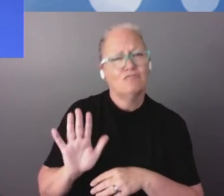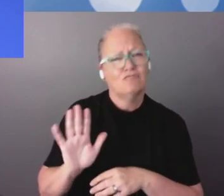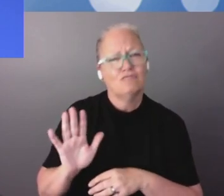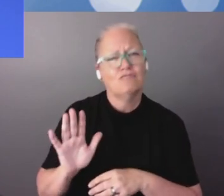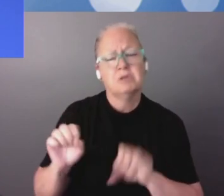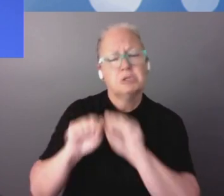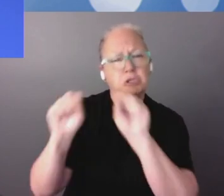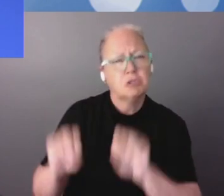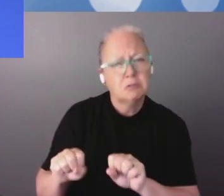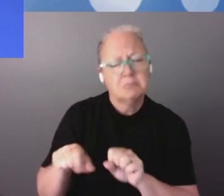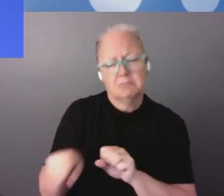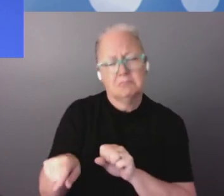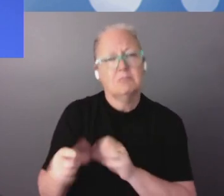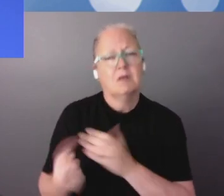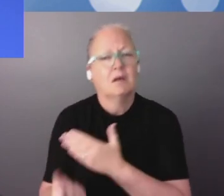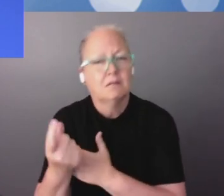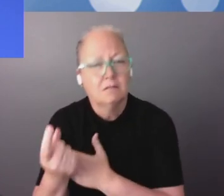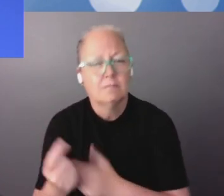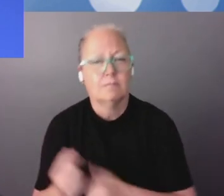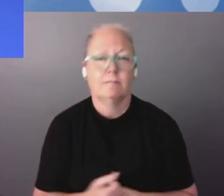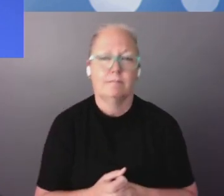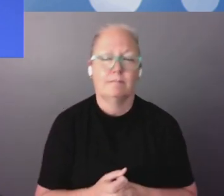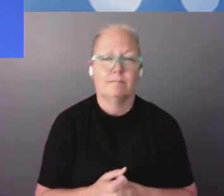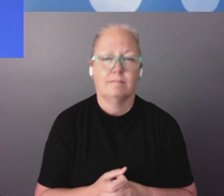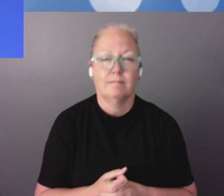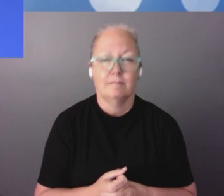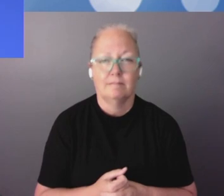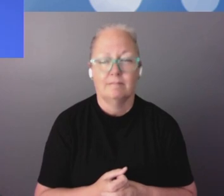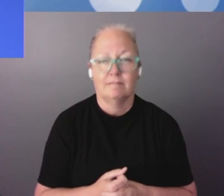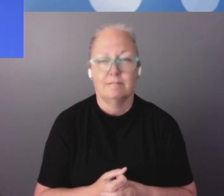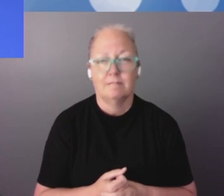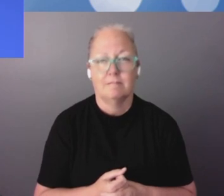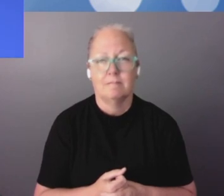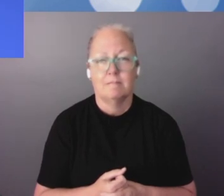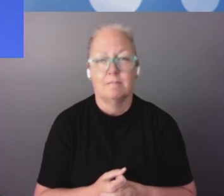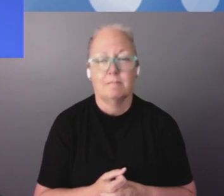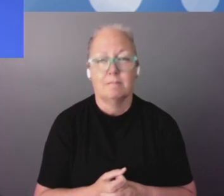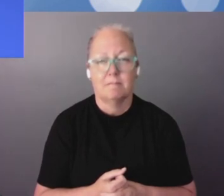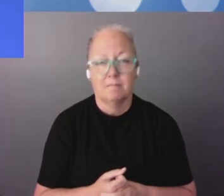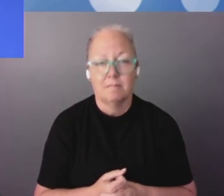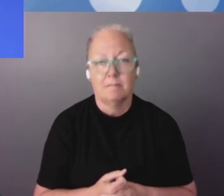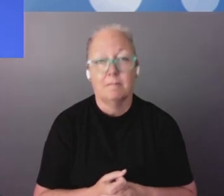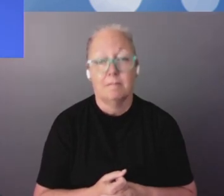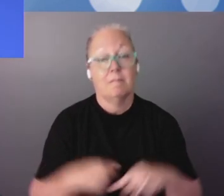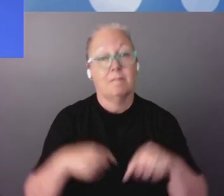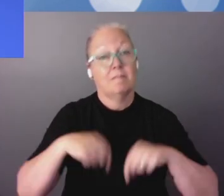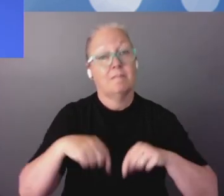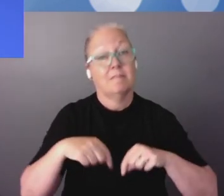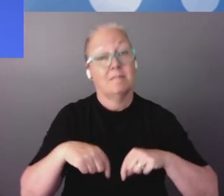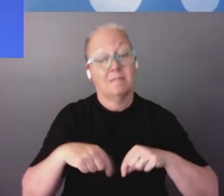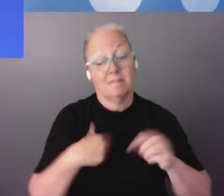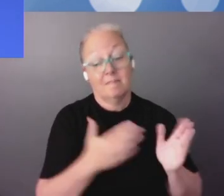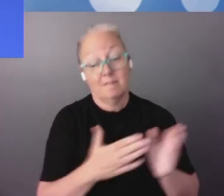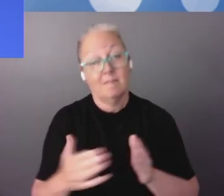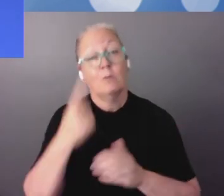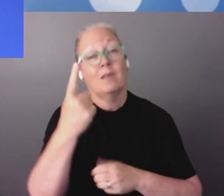年我们取消了这次活动，这次论坛，我们知道这是